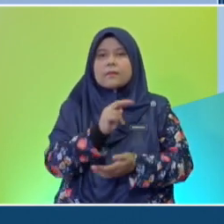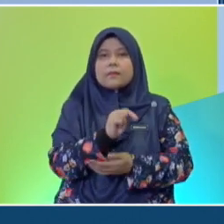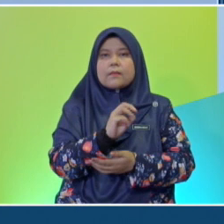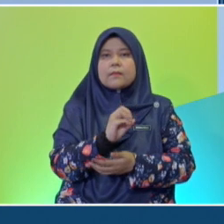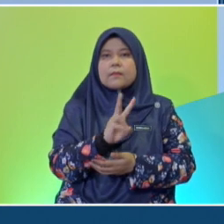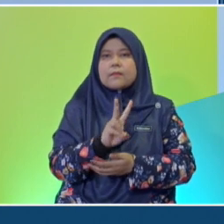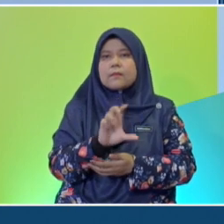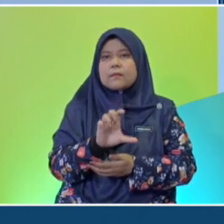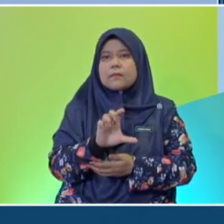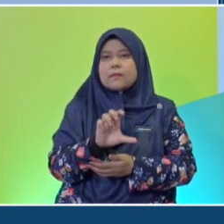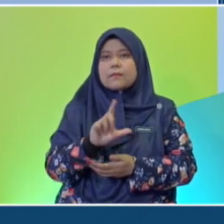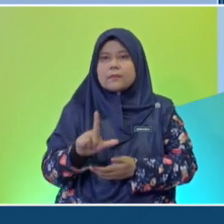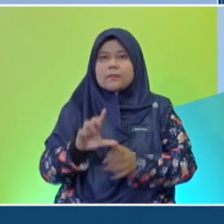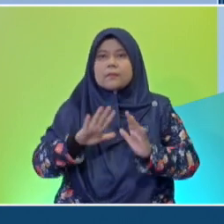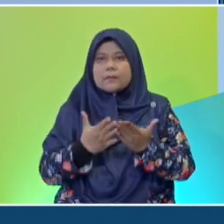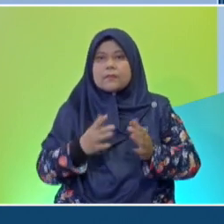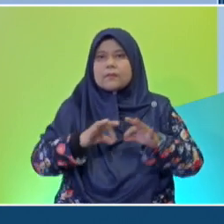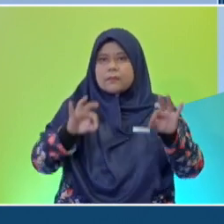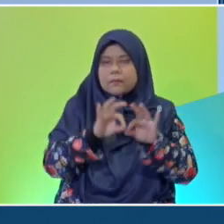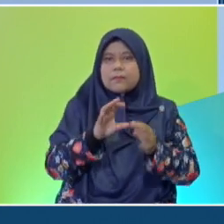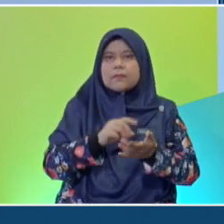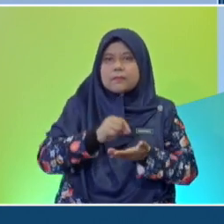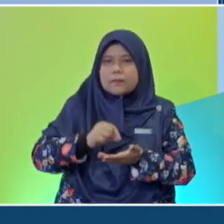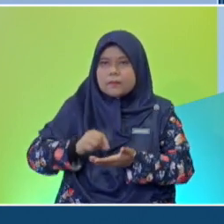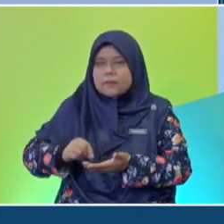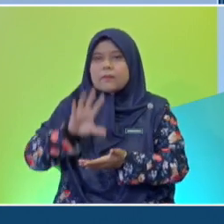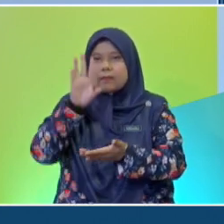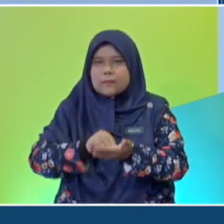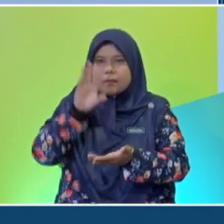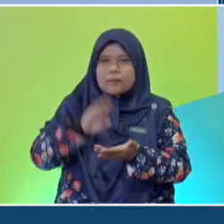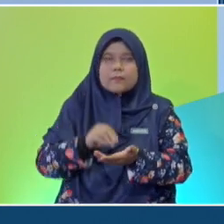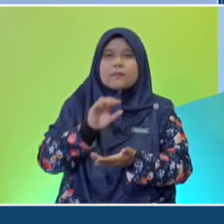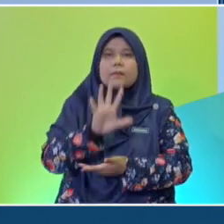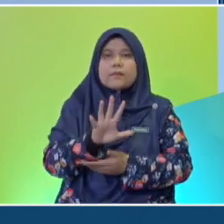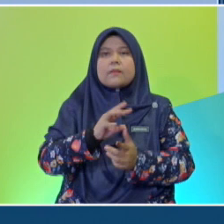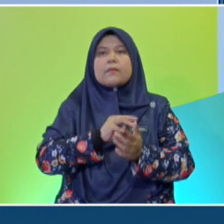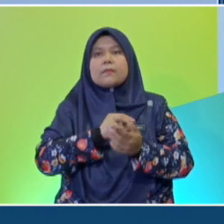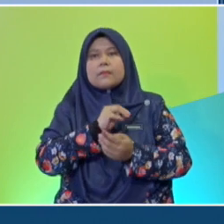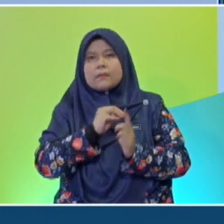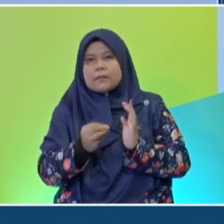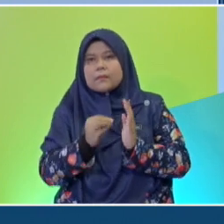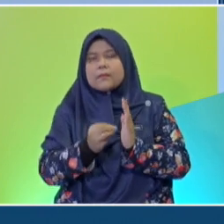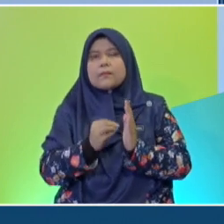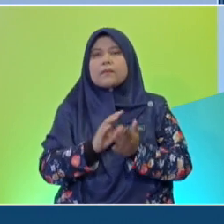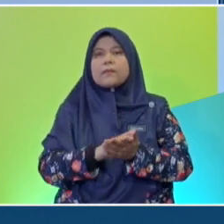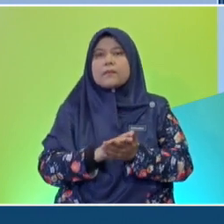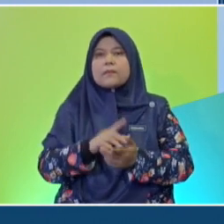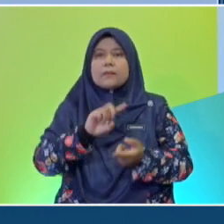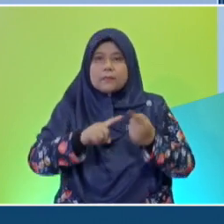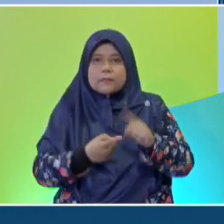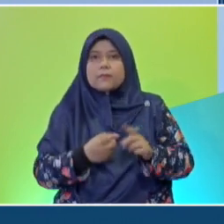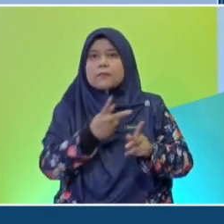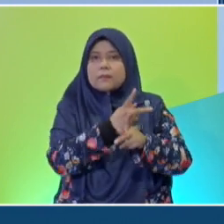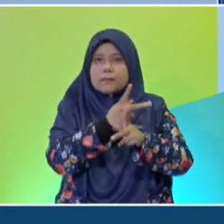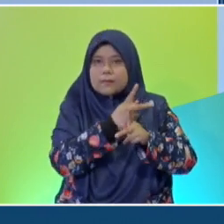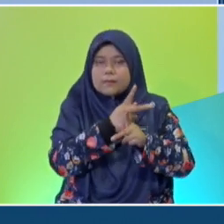masa yang ditetapkan untuk menyalin adalah 5 menit yang ketiga raket Anda bertindak sebagai penjaga masa untuk